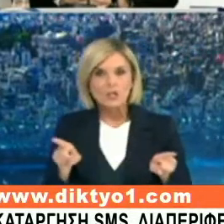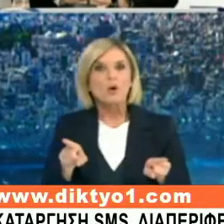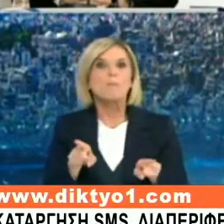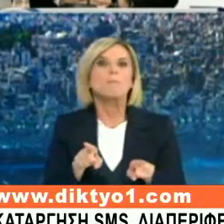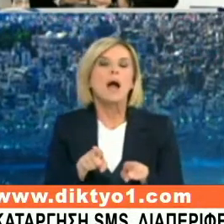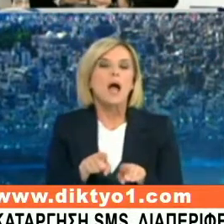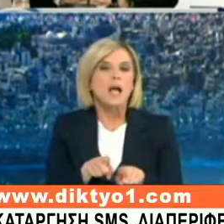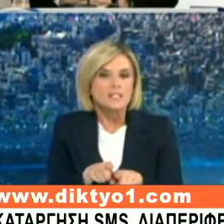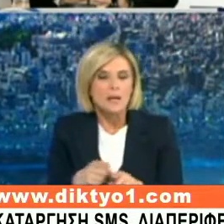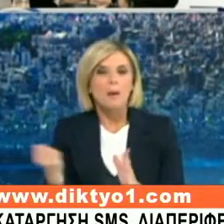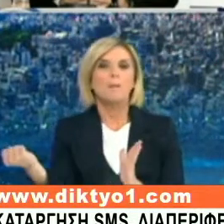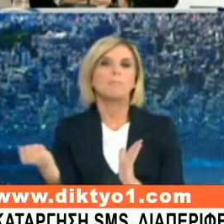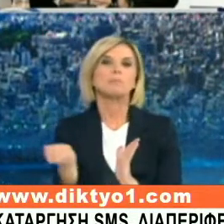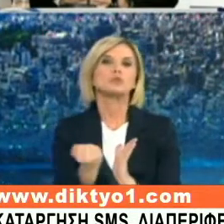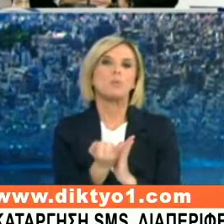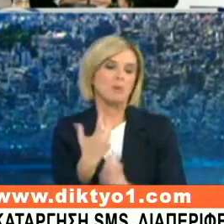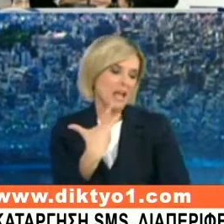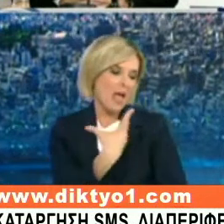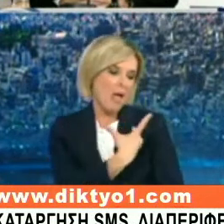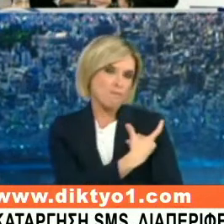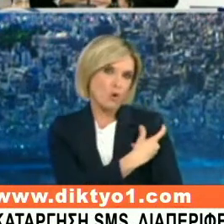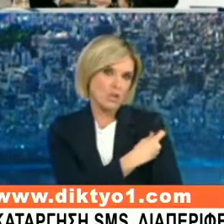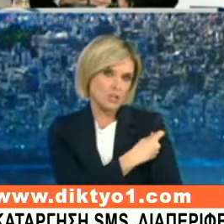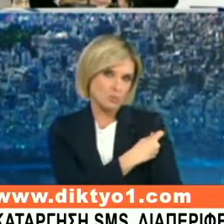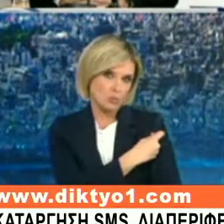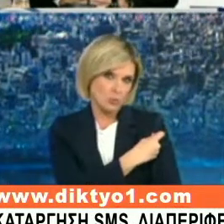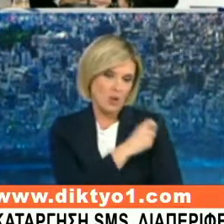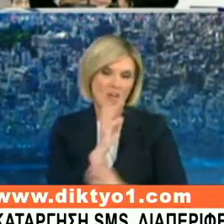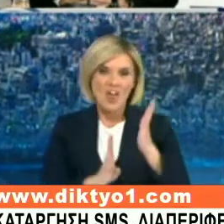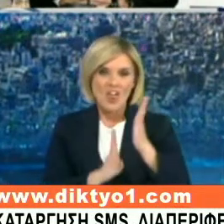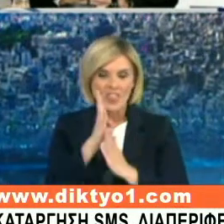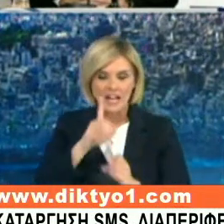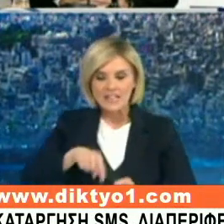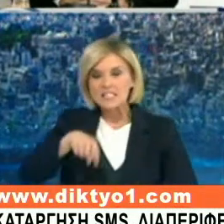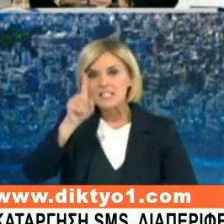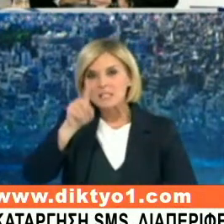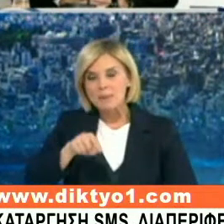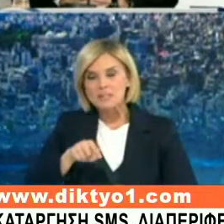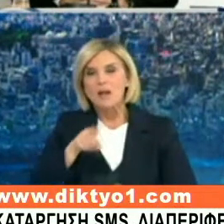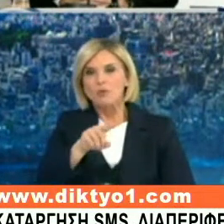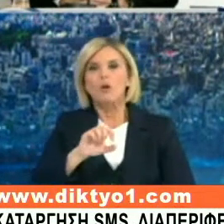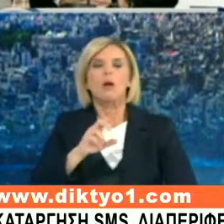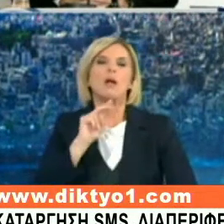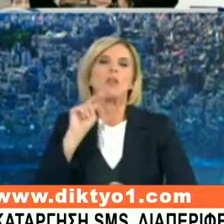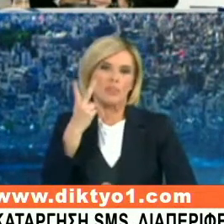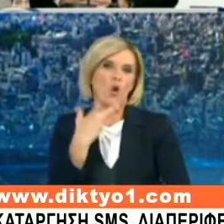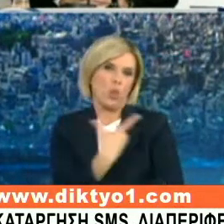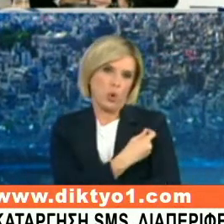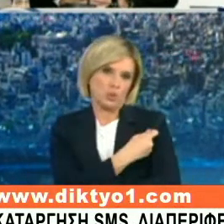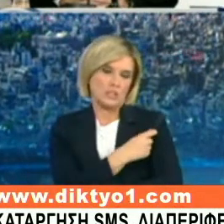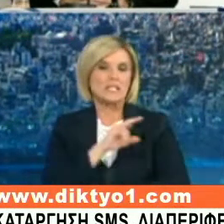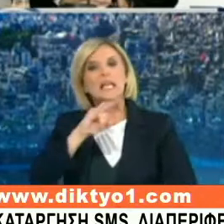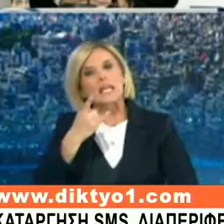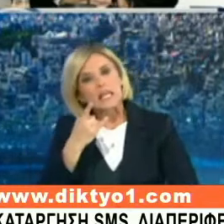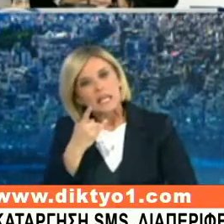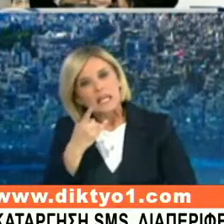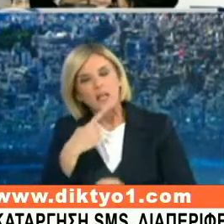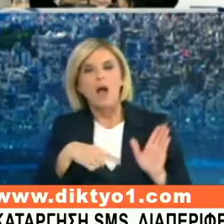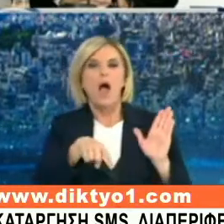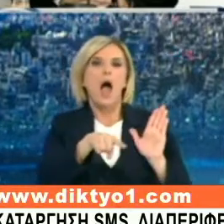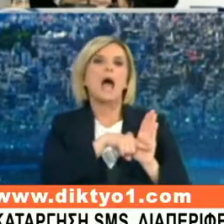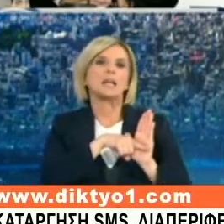πιστοποιητικό εμβολιασμού 14 ημέρες μετά τη δεύτερη δόση, να είναι δηλαδή πλήρως εμβολιασμένος, είτε να διαθέτει αρνητικό PCR